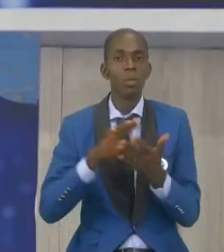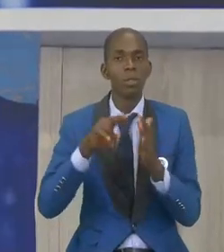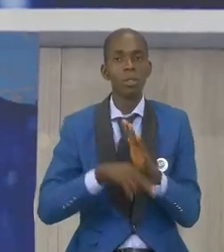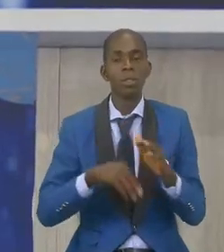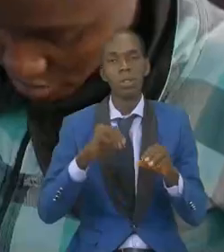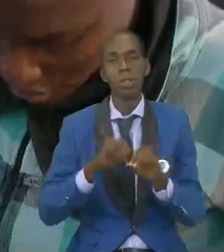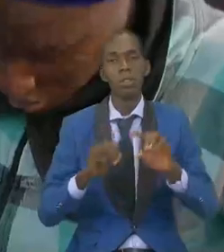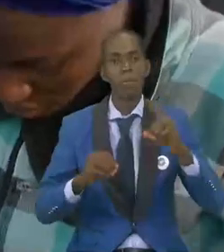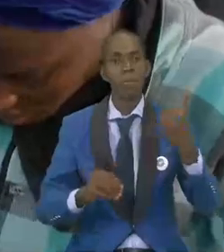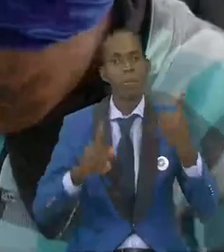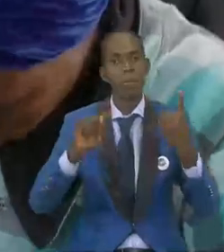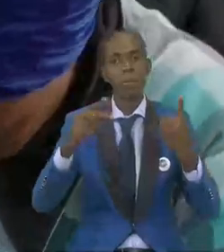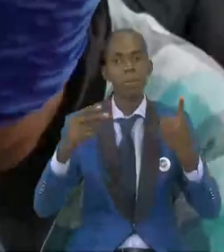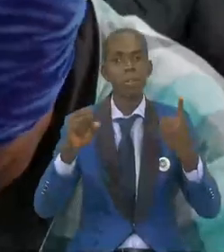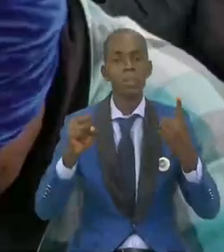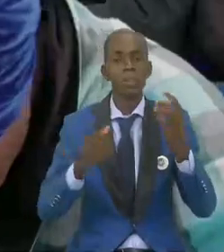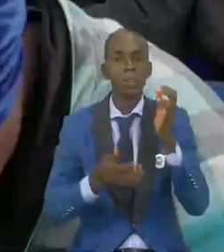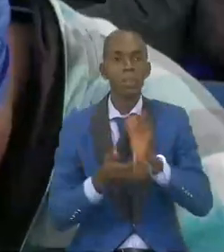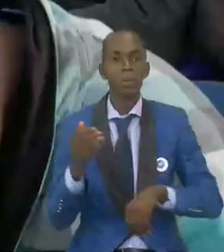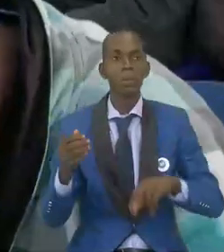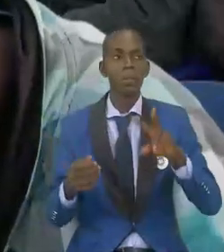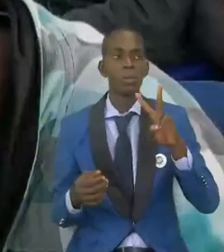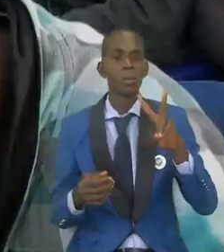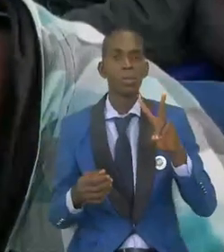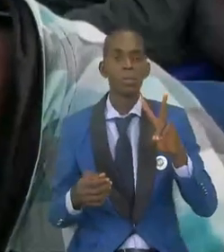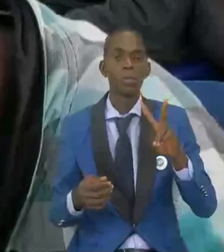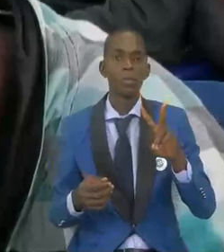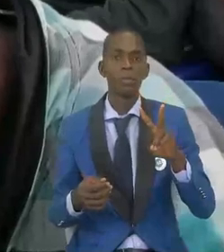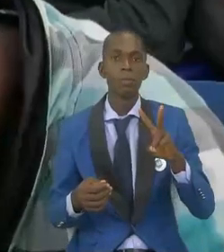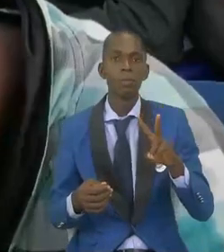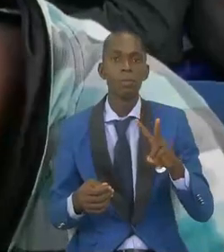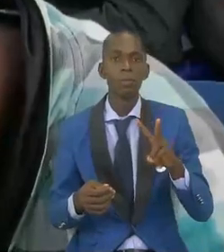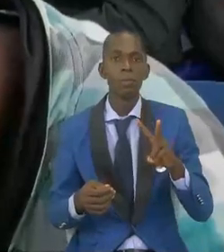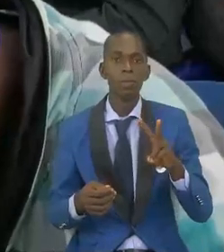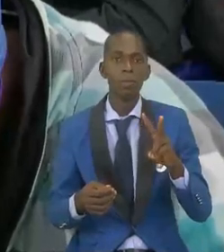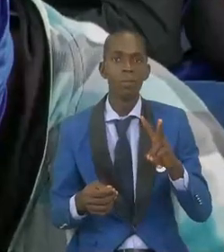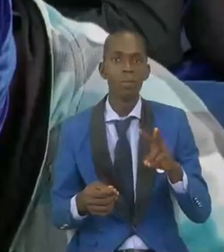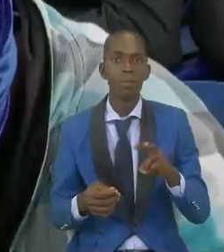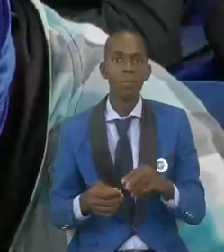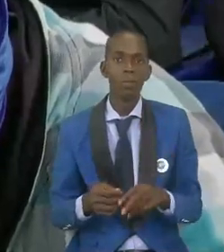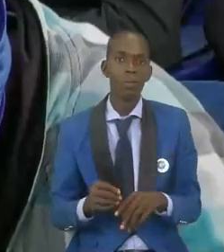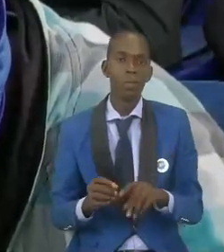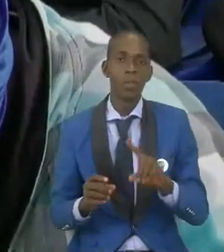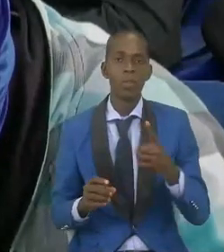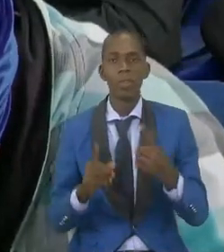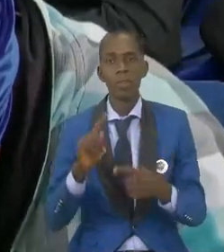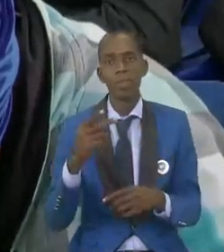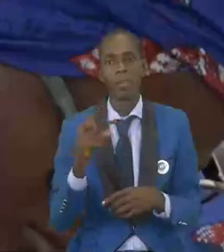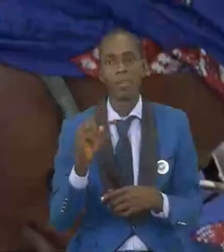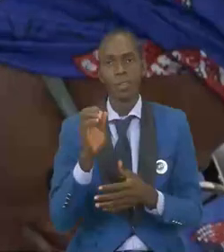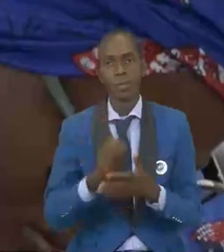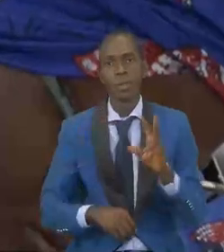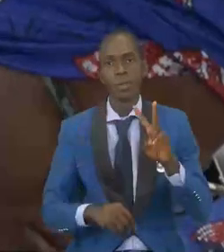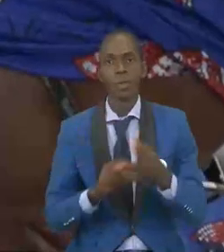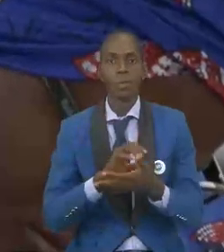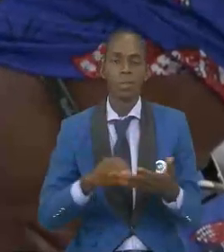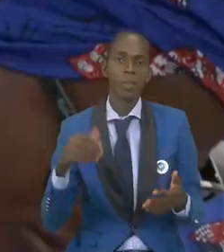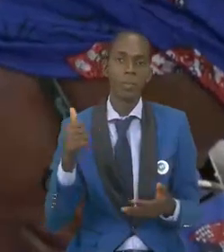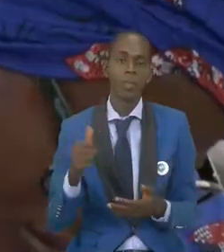transparent dans la sainteté en premier test à l'ancien chapitre 2 voyons le verset 10 2